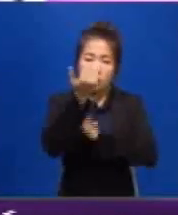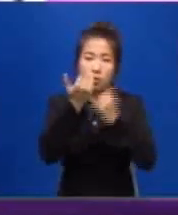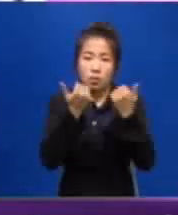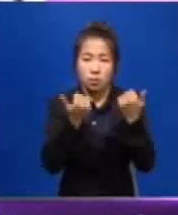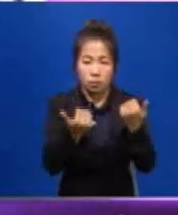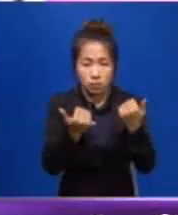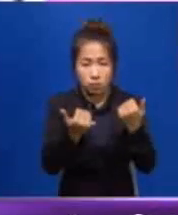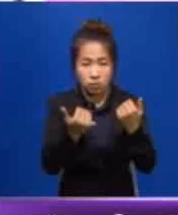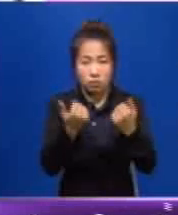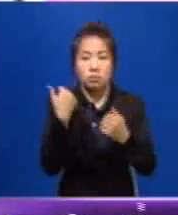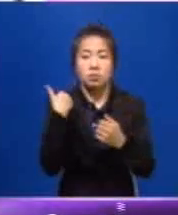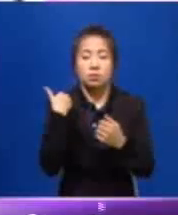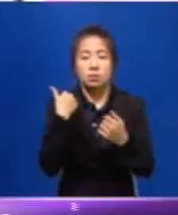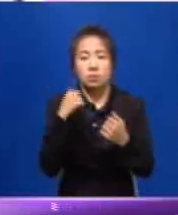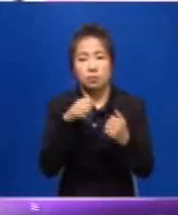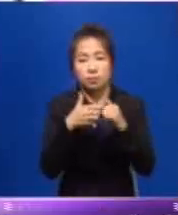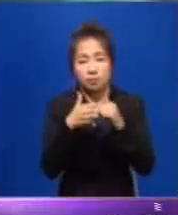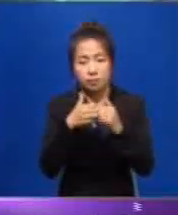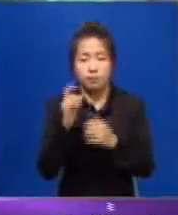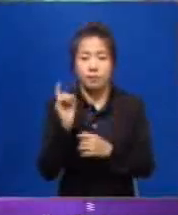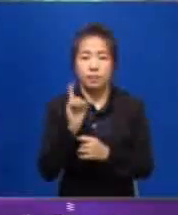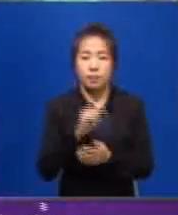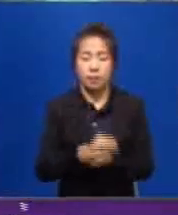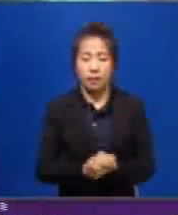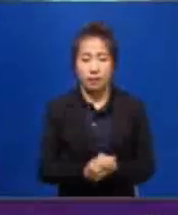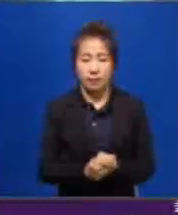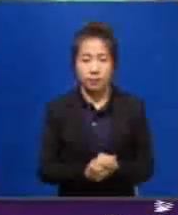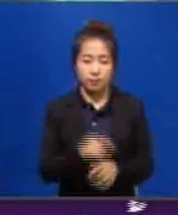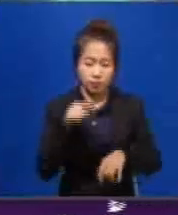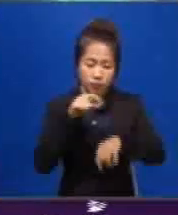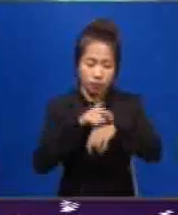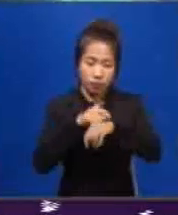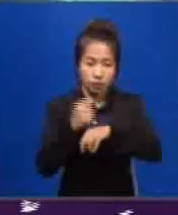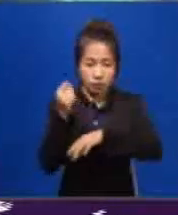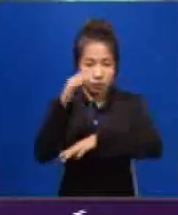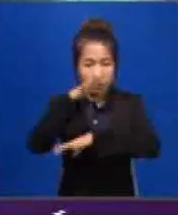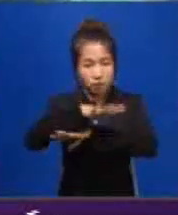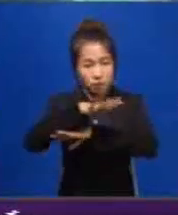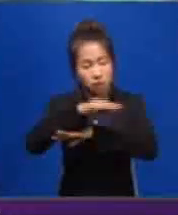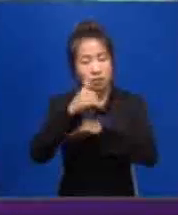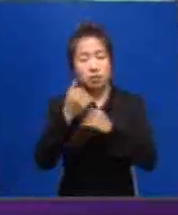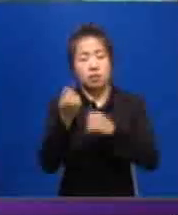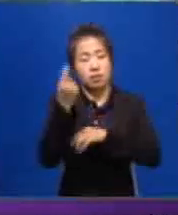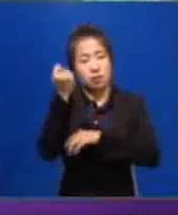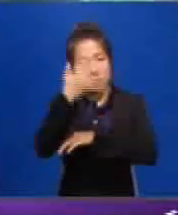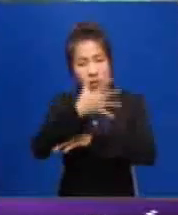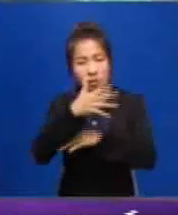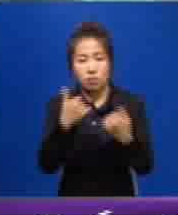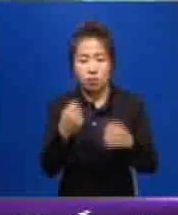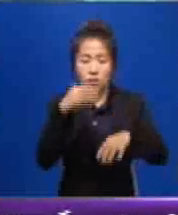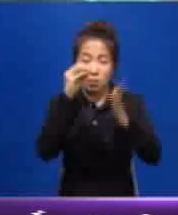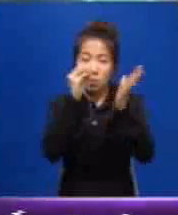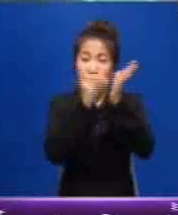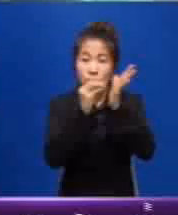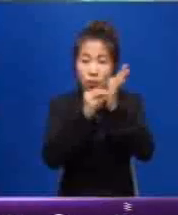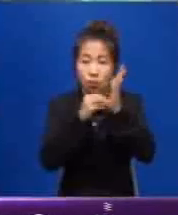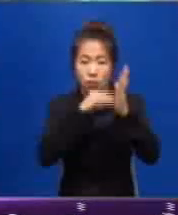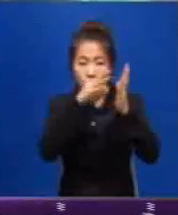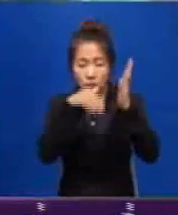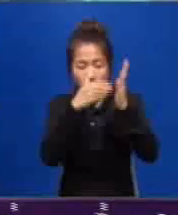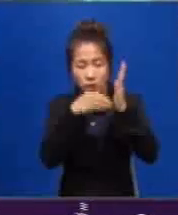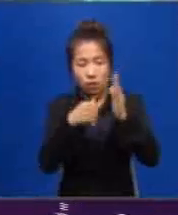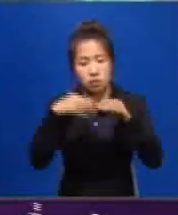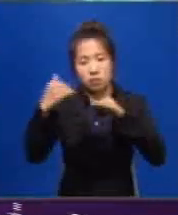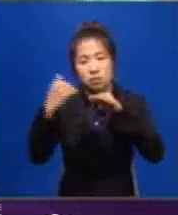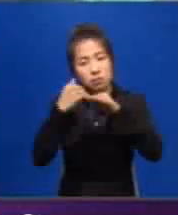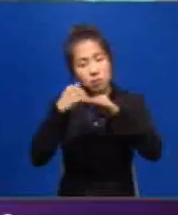ให้คนขบรถนั้นเสียชีวตทันทีค่ะเมอเวลา 5 น. เกิดอุบัติเหตุ รถขยะกรุงเทพมหานครสำนังง